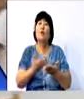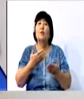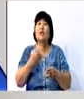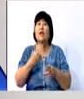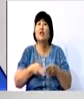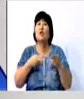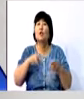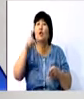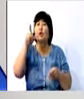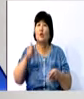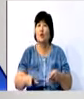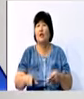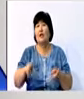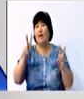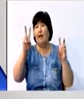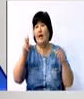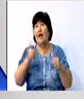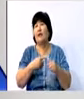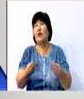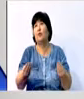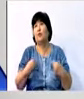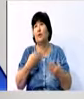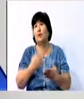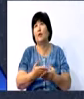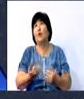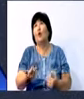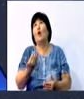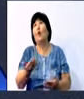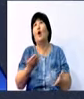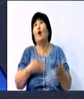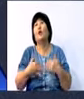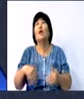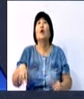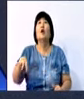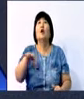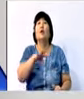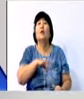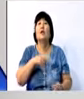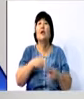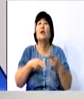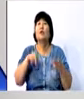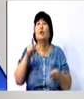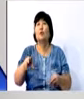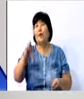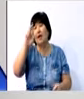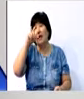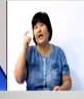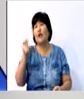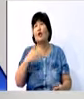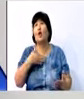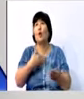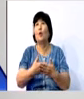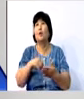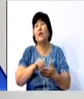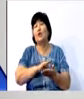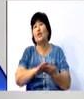деген атақ беріп отыр. Оған қуаныштымыз. Бүкіл темір жолшыларды ел экономикасына қосқан